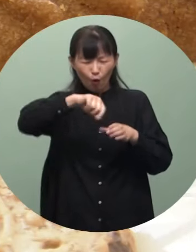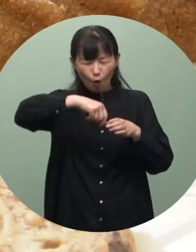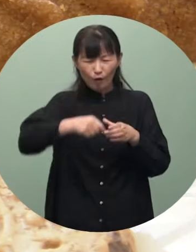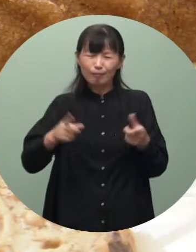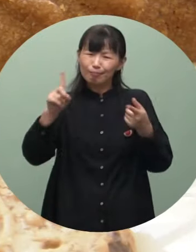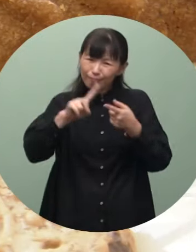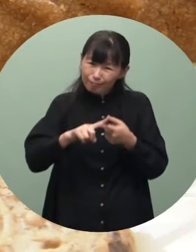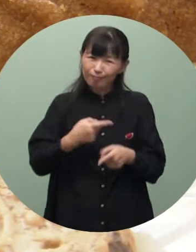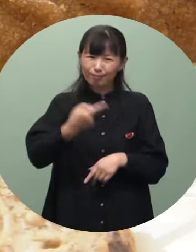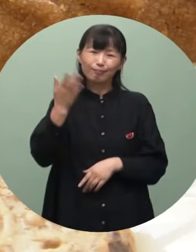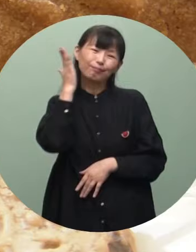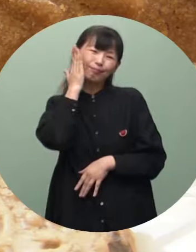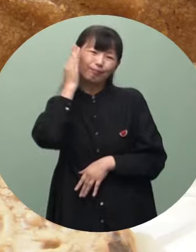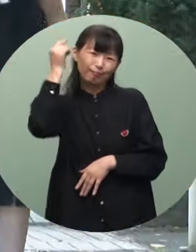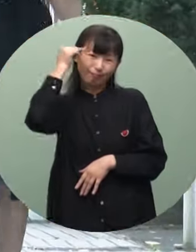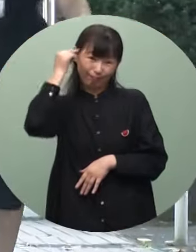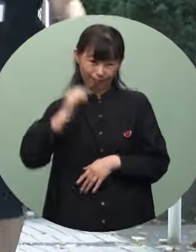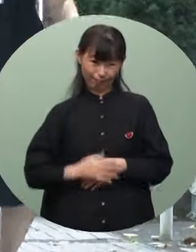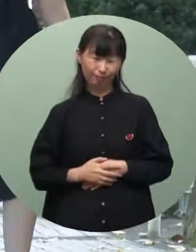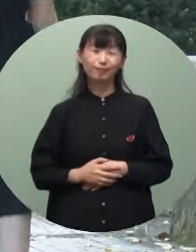が一番おいしいと思います。